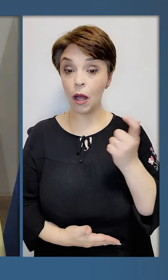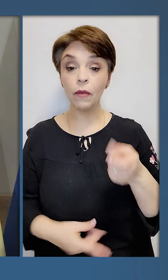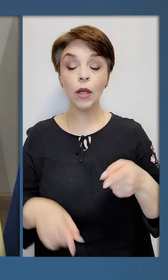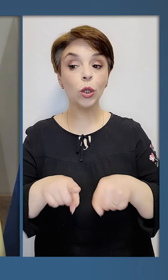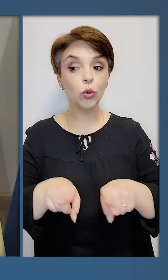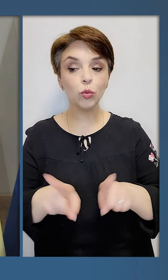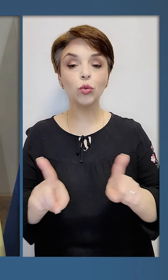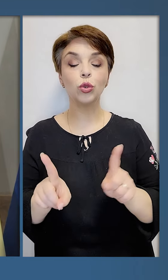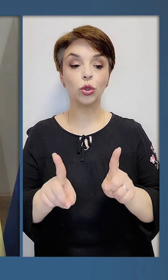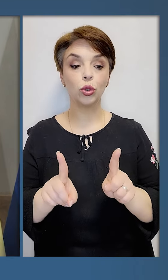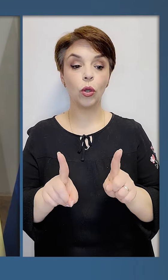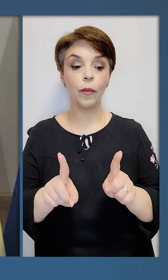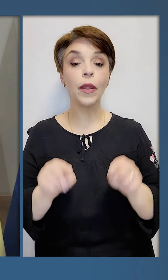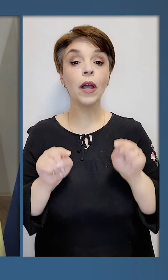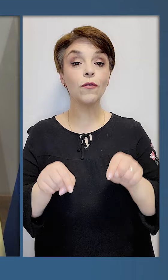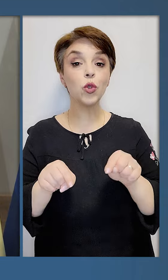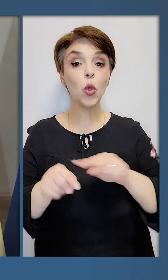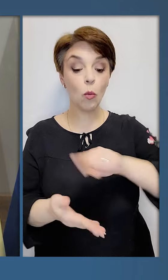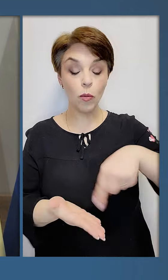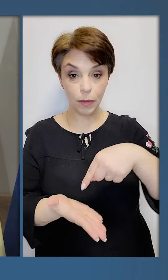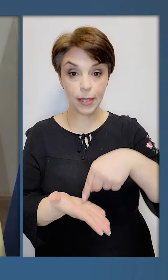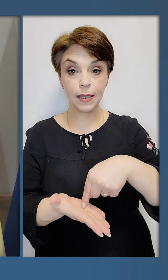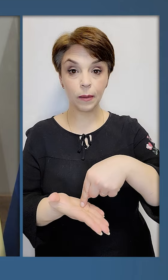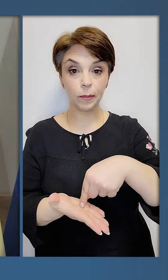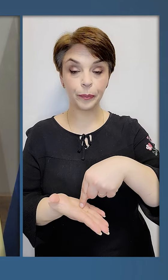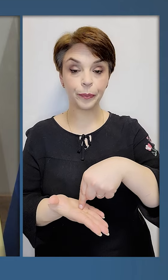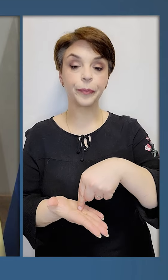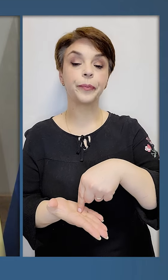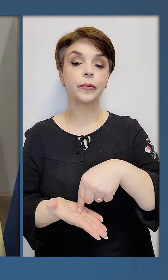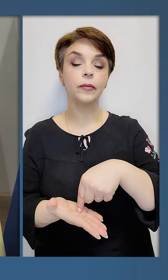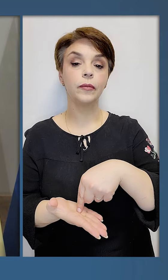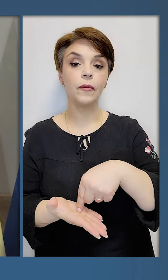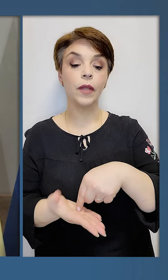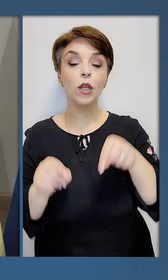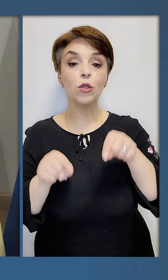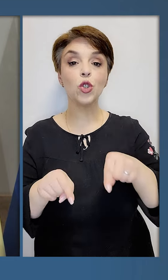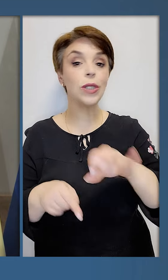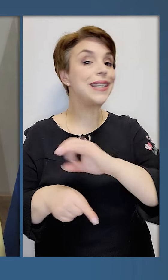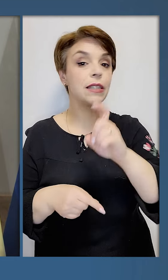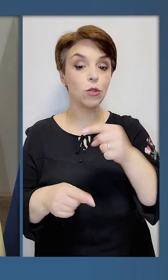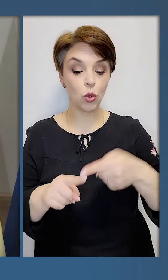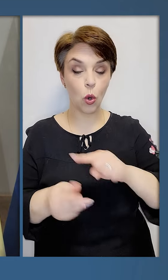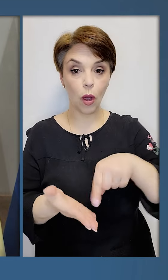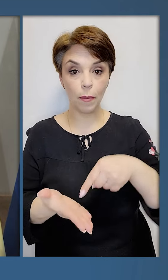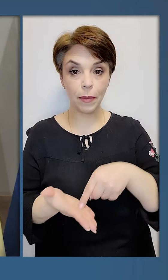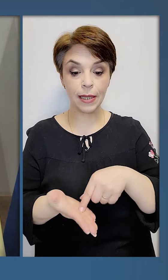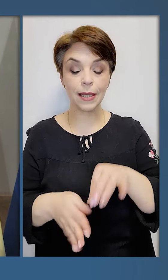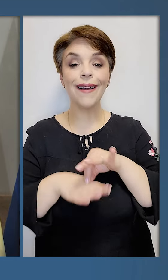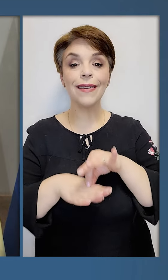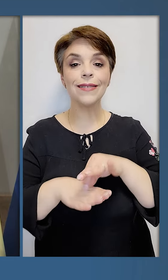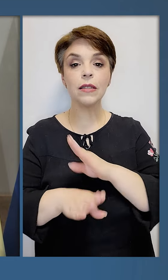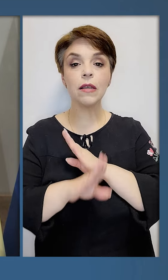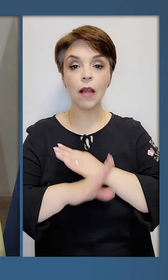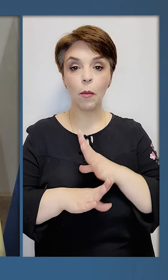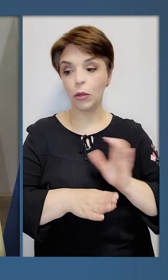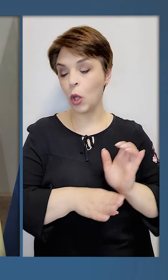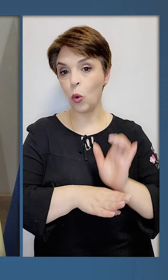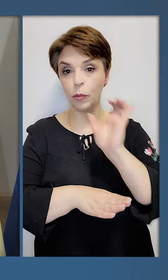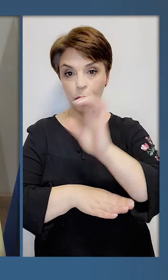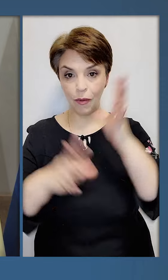що в цьому місті, з цього міста рештки тіл були